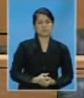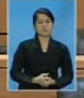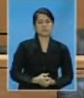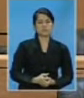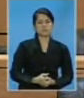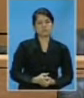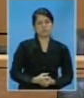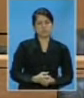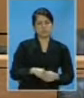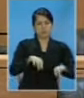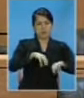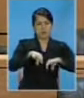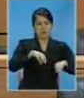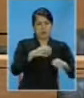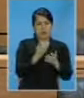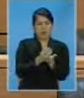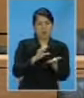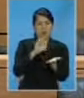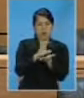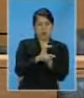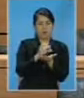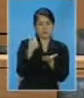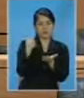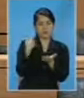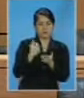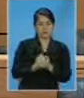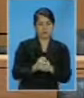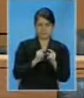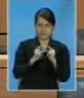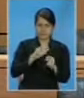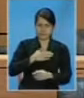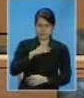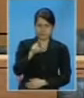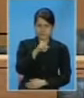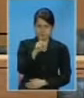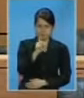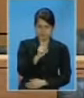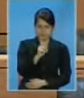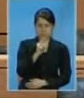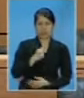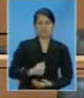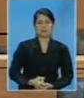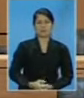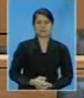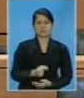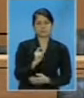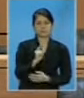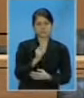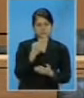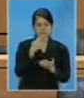ในการจัดสรรงบประมาณแต่ที่น่าสงสัยนะครับท่านประธานในหนัง